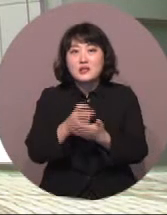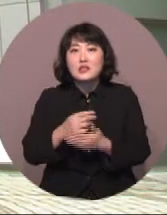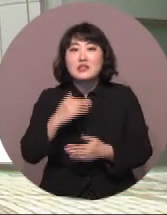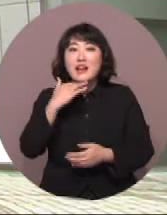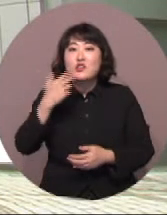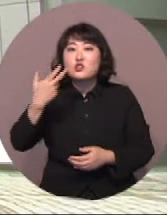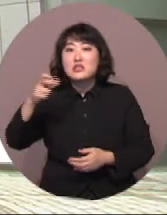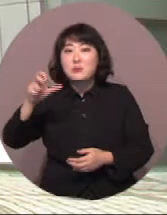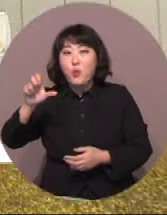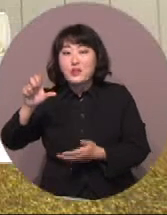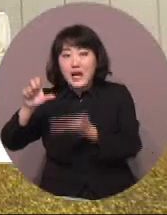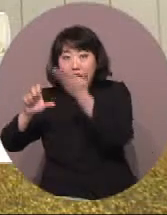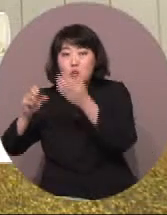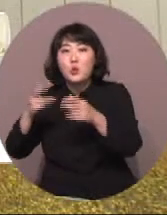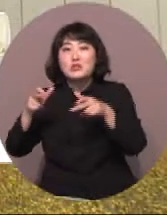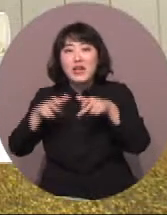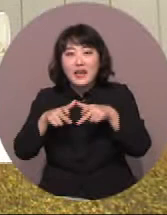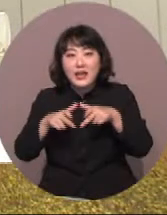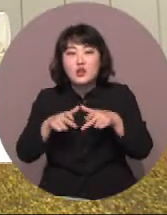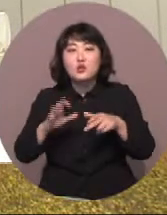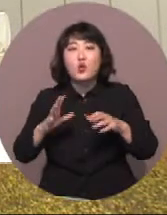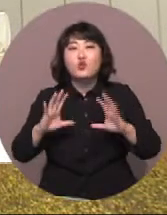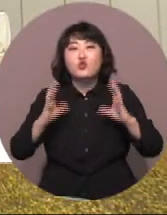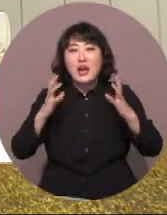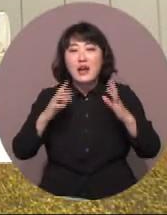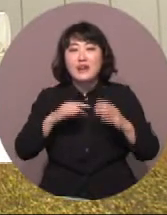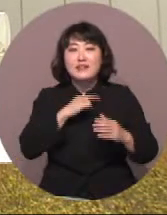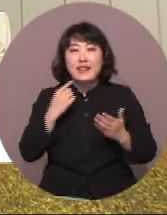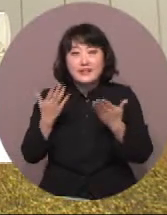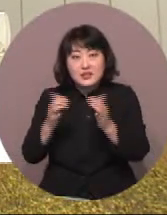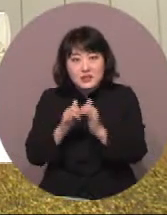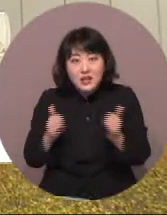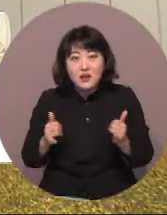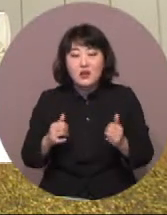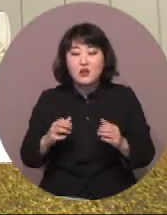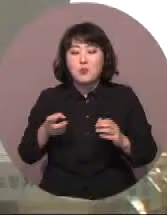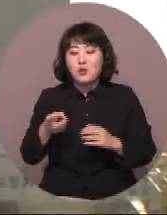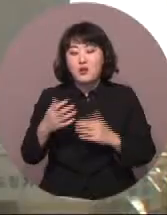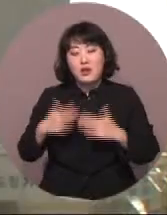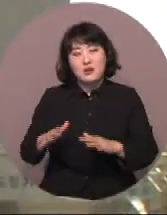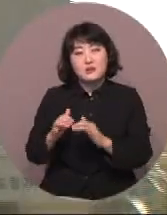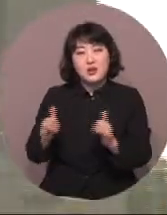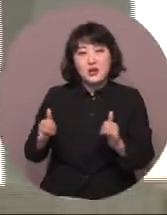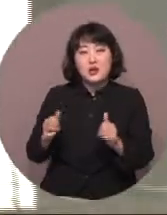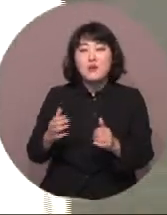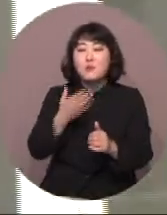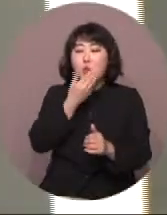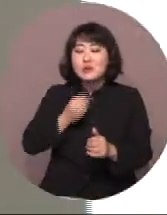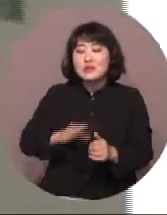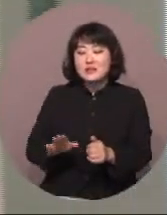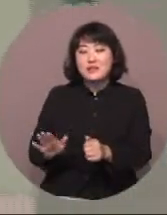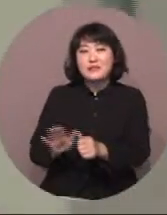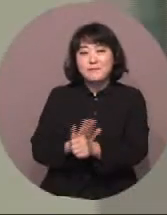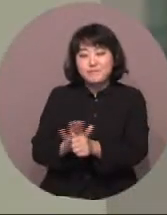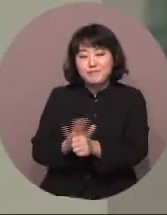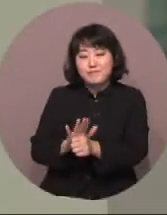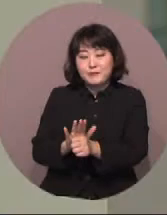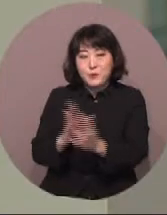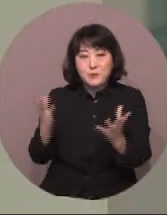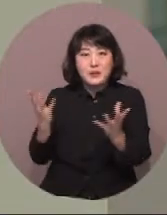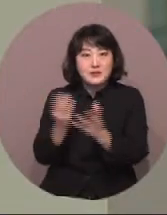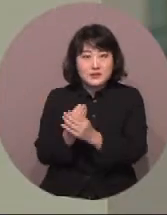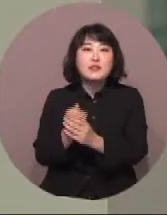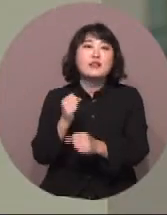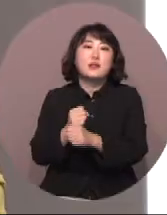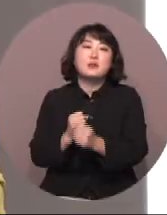75살 이상 어르신과 장애인, 국가유공자 등에 이어 교통약자를 위한 교통복지체계가 완성됐다고